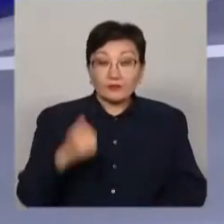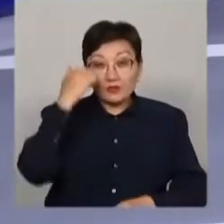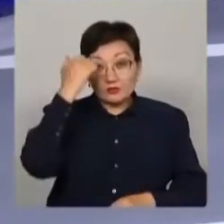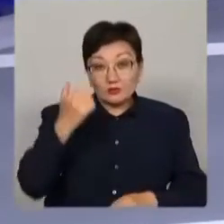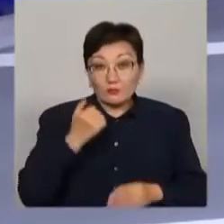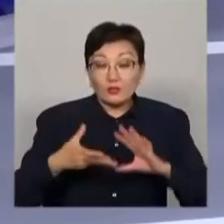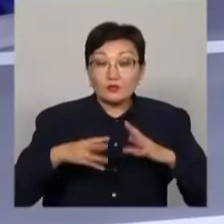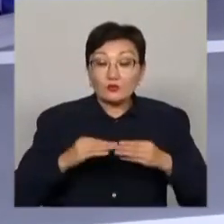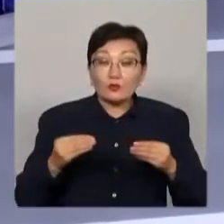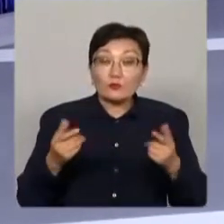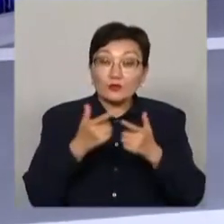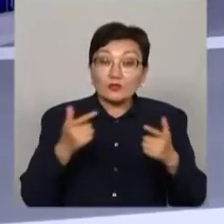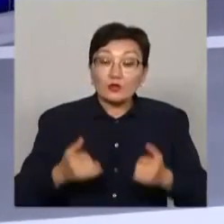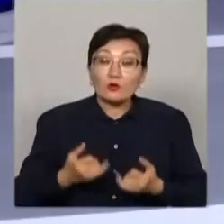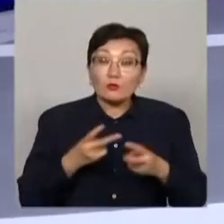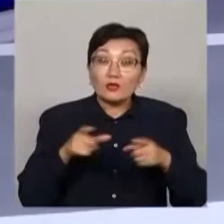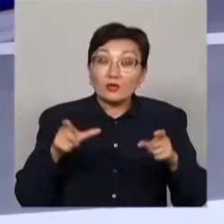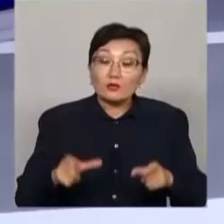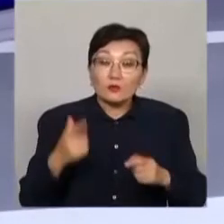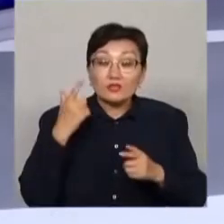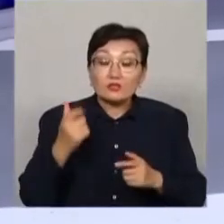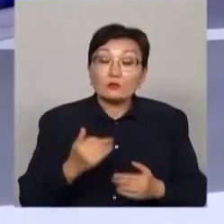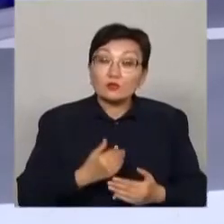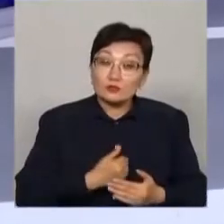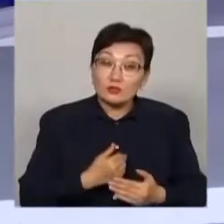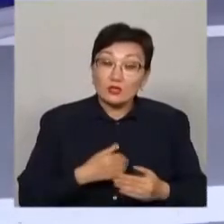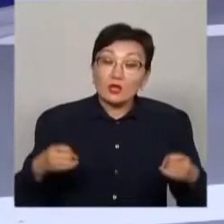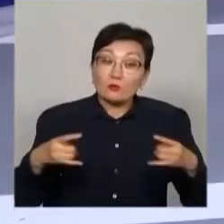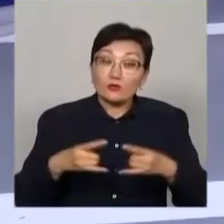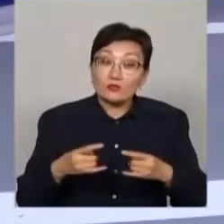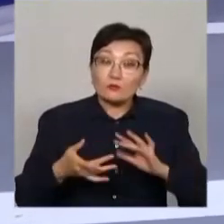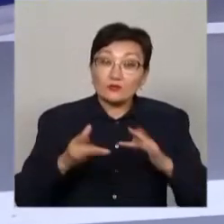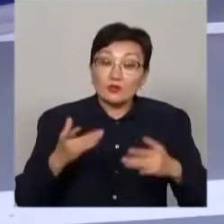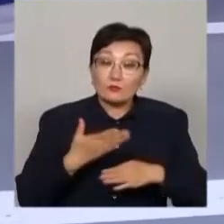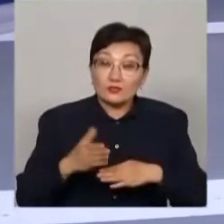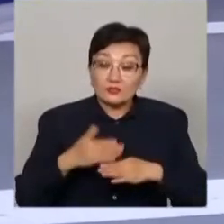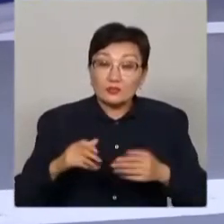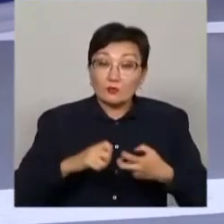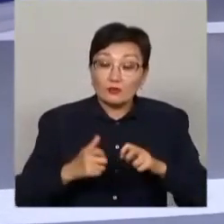шымды ақпарыңа, Мадина. Құрметті көрермен, естеріңізге тағы бір сала кетейін. Студияда онлайн кредит